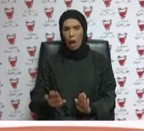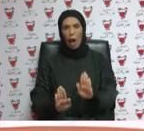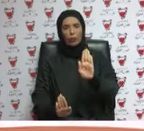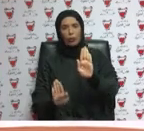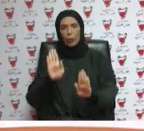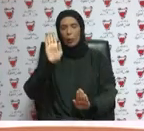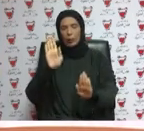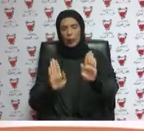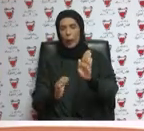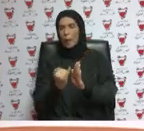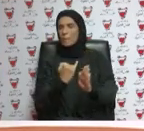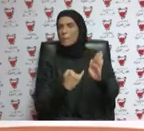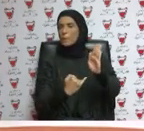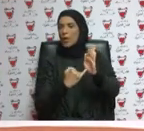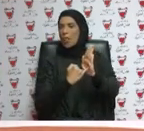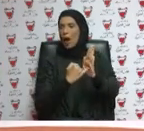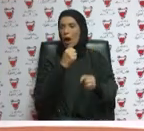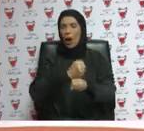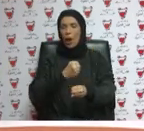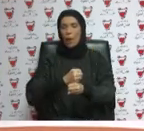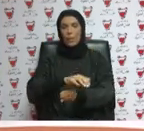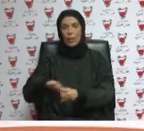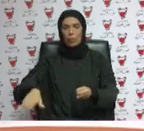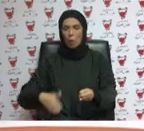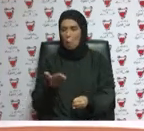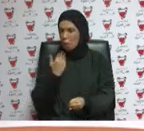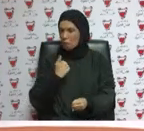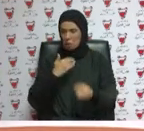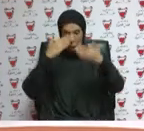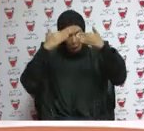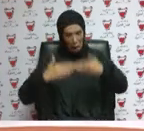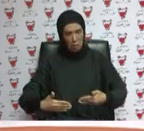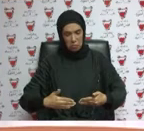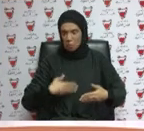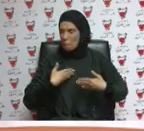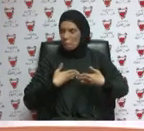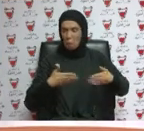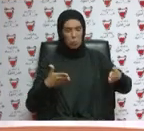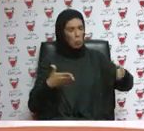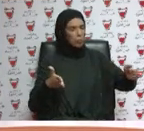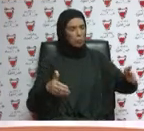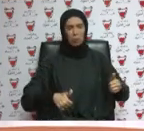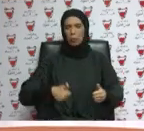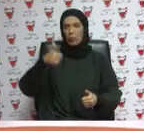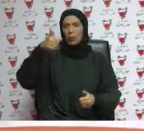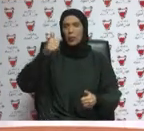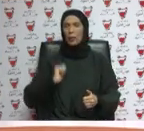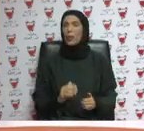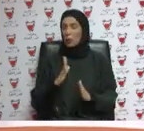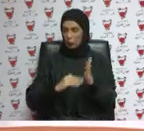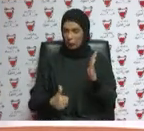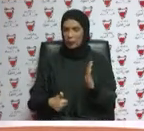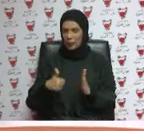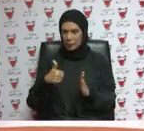على ميثاق العمل الوطني. ما في بيننا وبين قائدنا اليوم أي حاجز. فاليوم اللي واضح أمامنا هو ناتج هذه